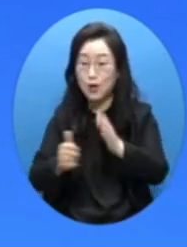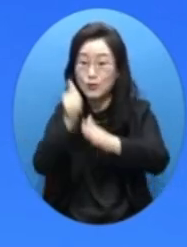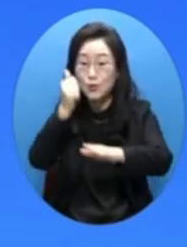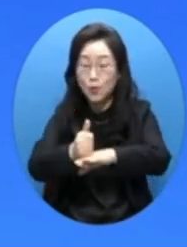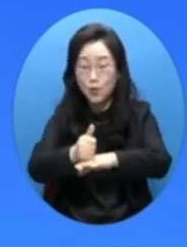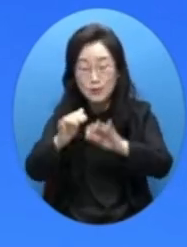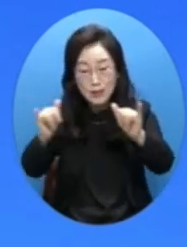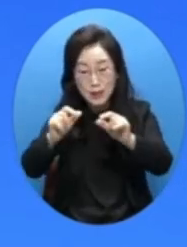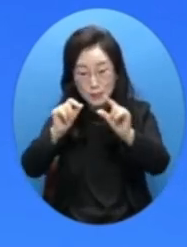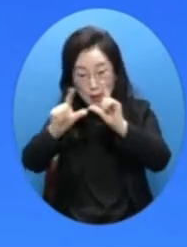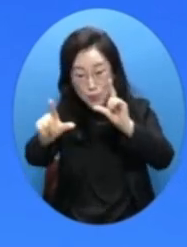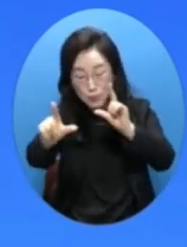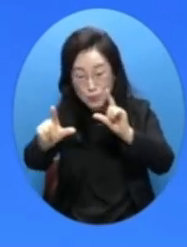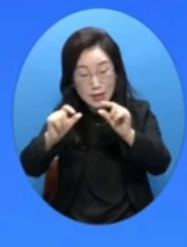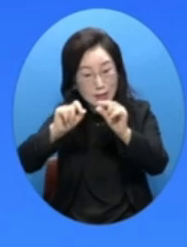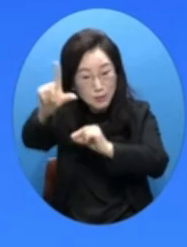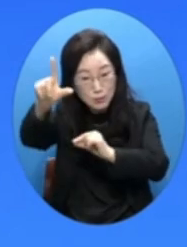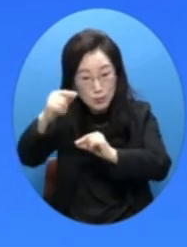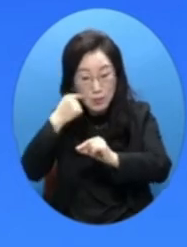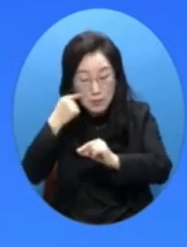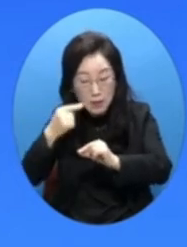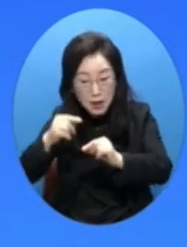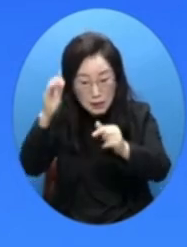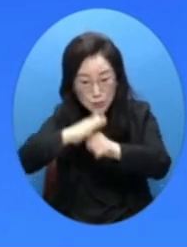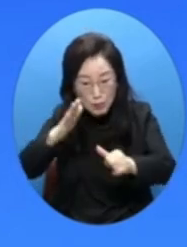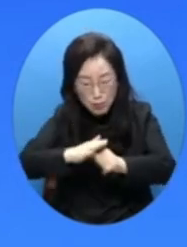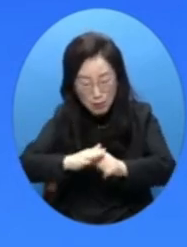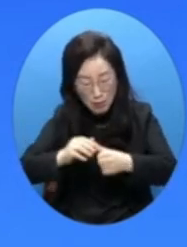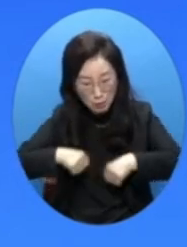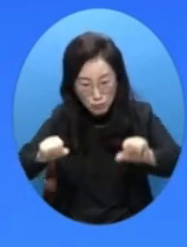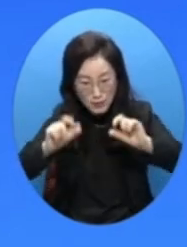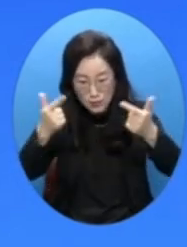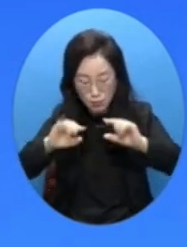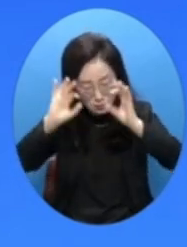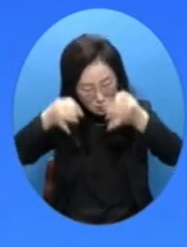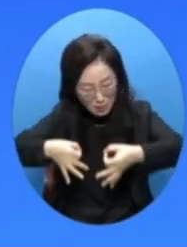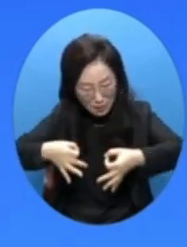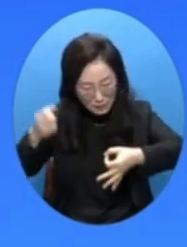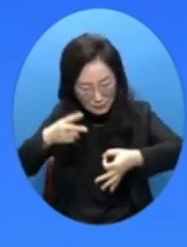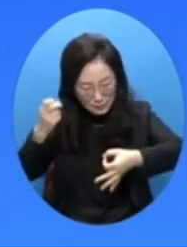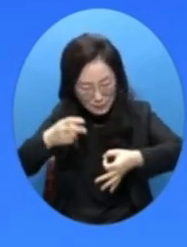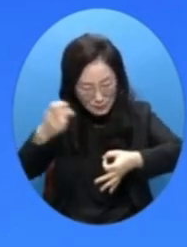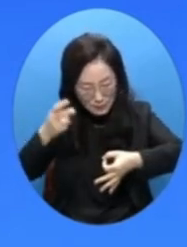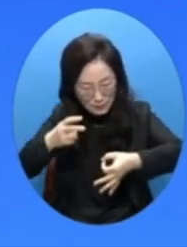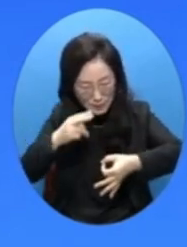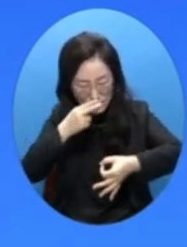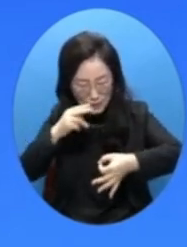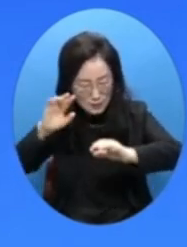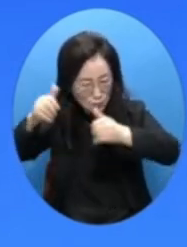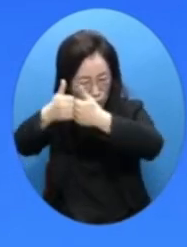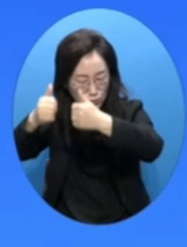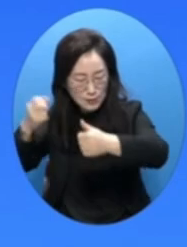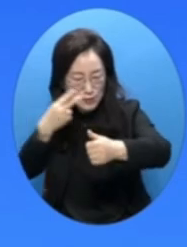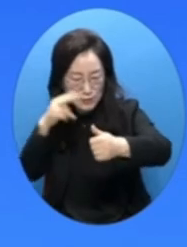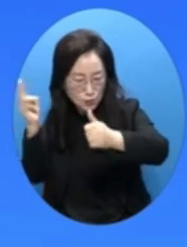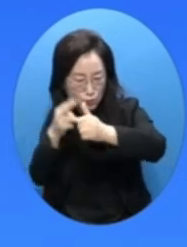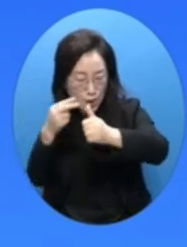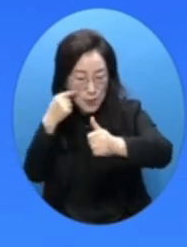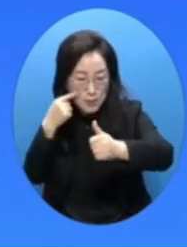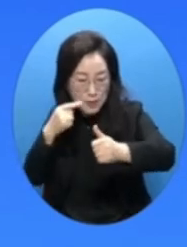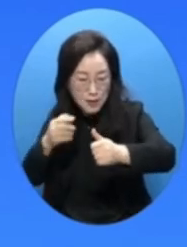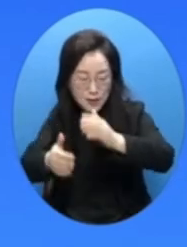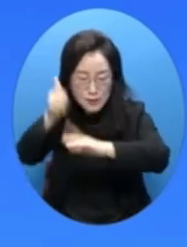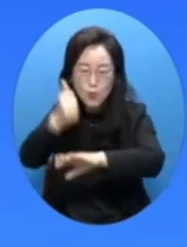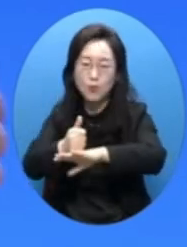사람의 대부분은 실패를 여기지 아니하고 자신을 다시 돌아보고 또 도도 전하고 또 도전하고 또 도전하여 성공에 이르게